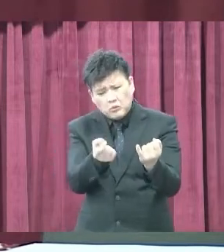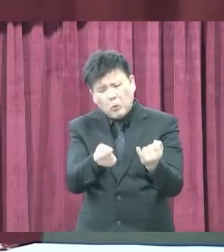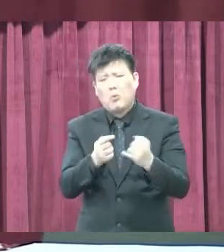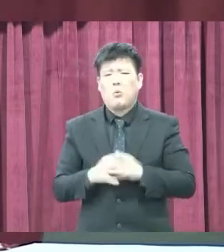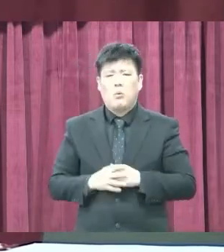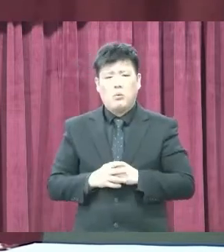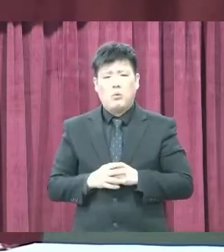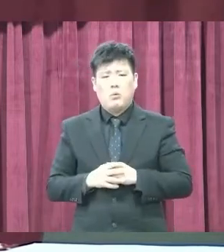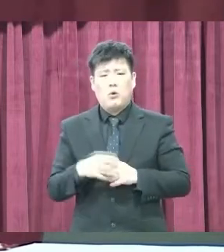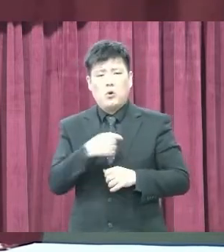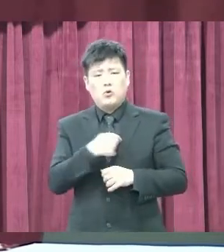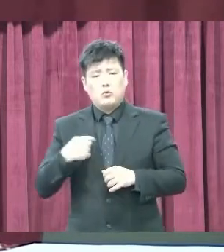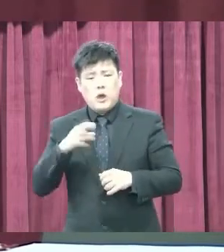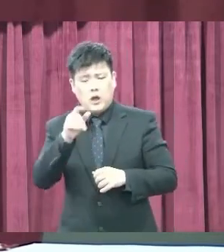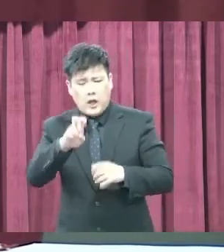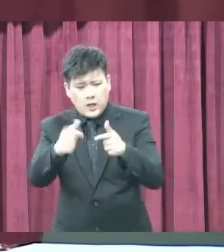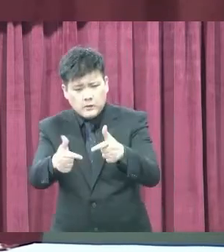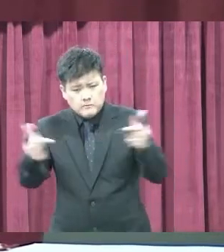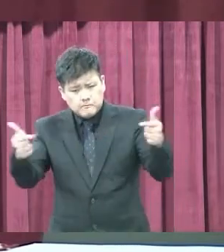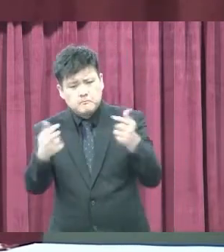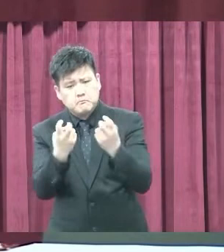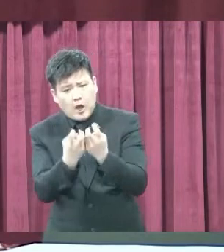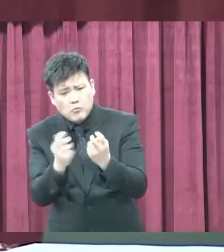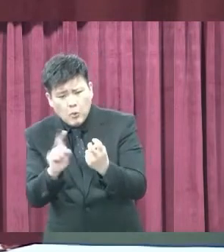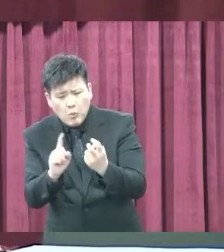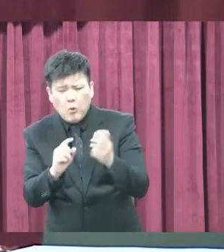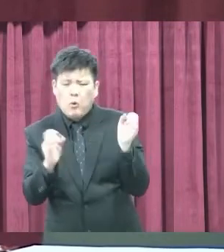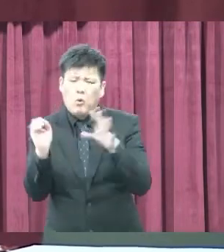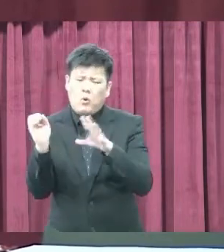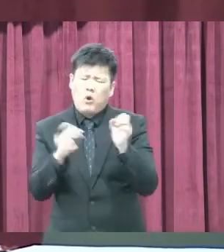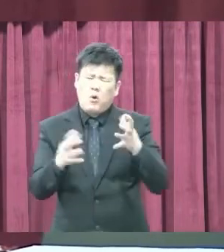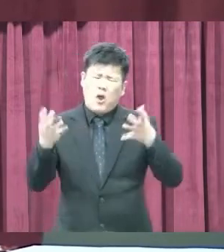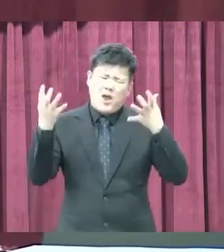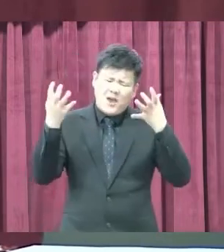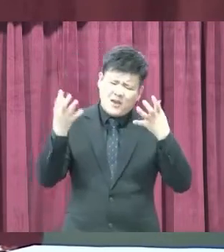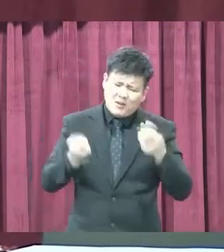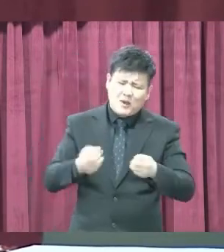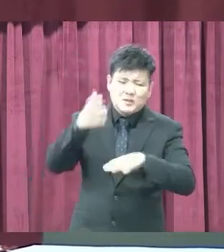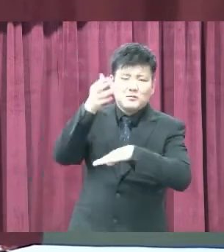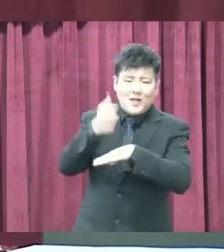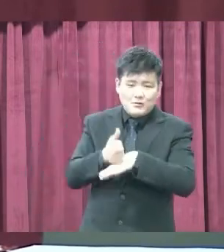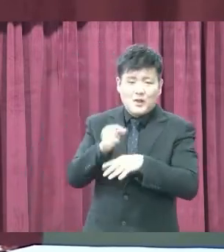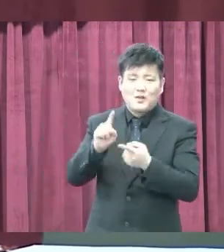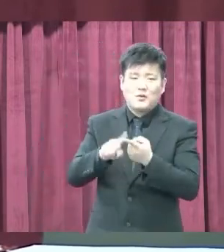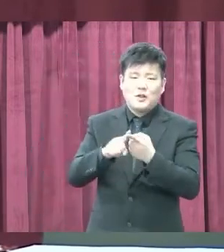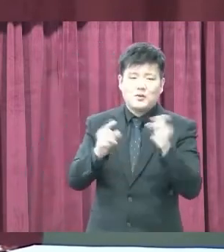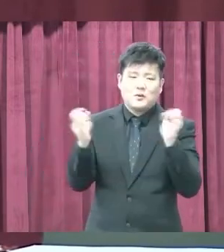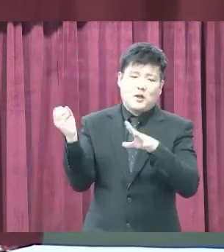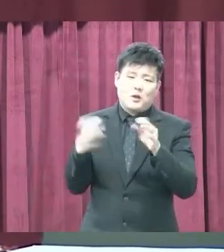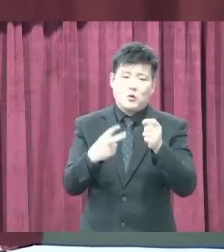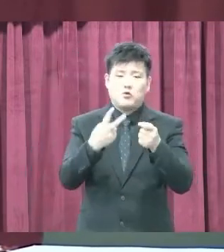검진. 이거를 어떻게 할 것인가 참 논의할 거가 많은 것 같습니다. 그래서 이따가 논의를 좀 해주시고요. 두